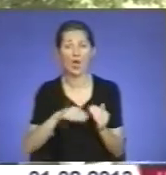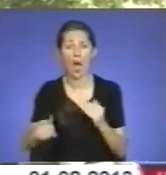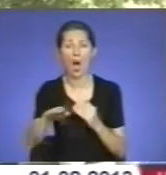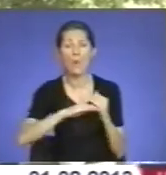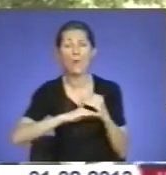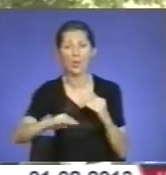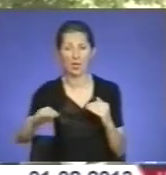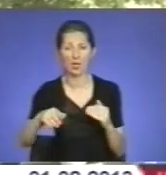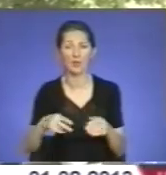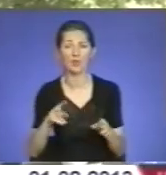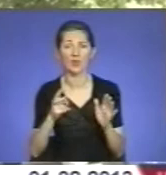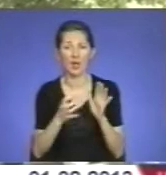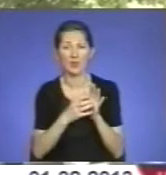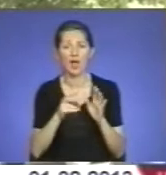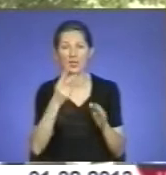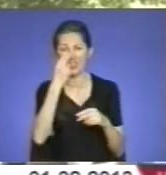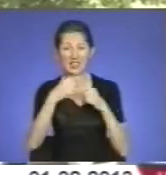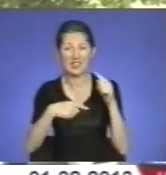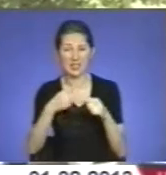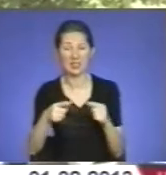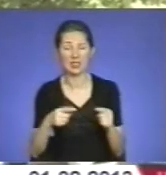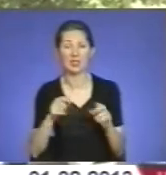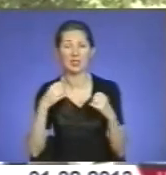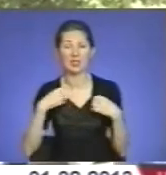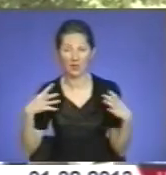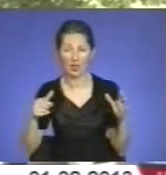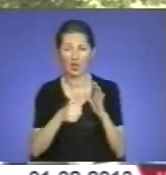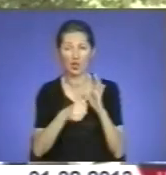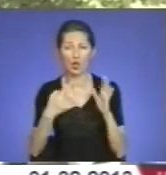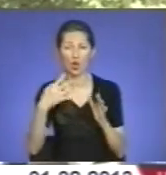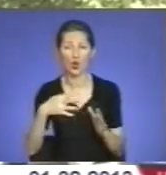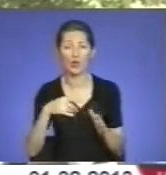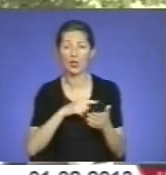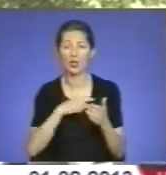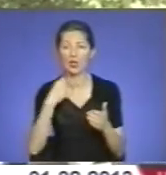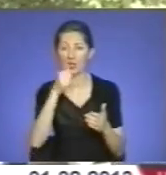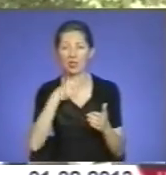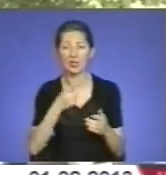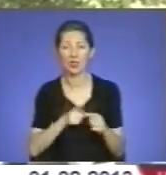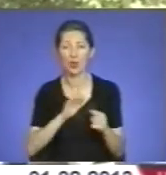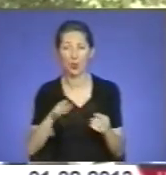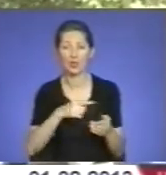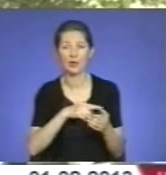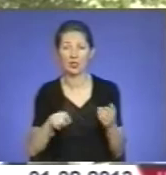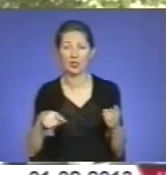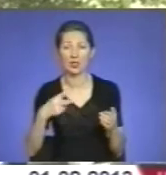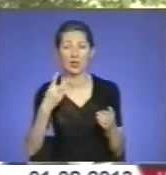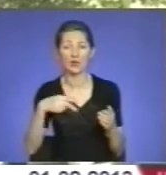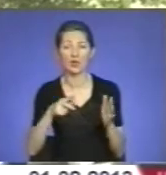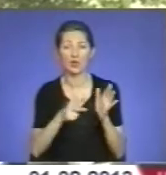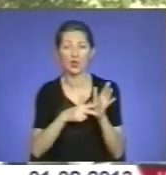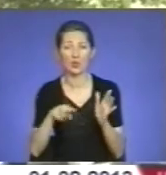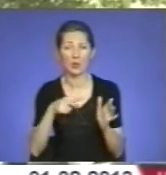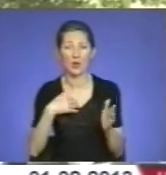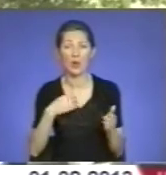святкування 640-ї річниці, яка буде відзначатися через два дні, 28 липня, от ми вирішили провести